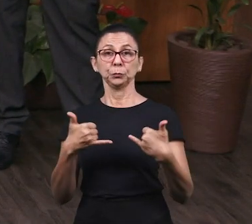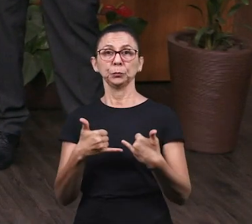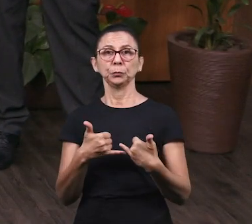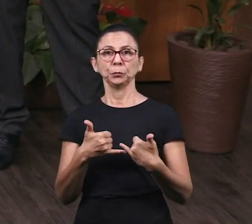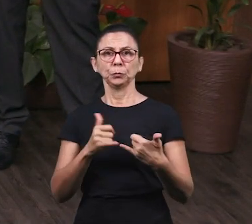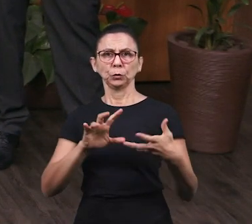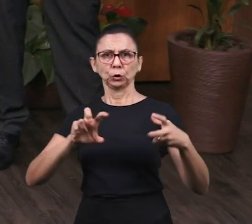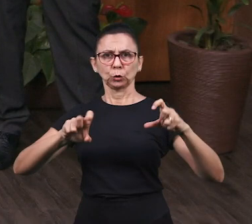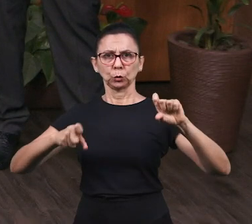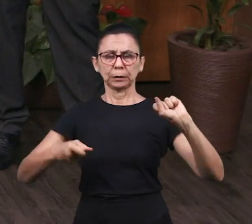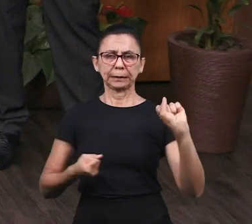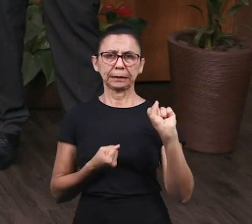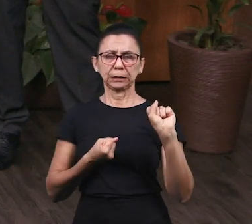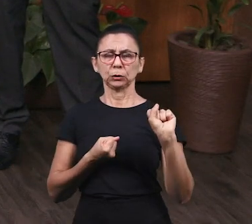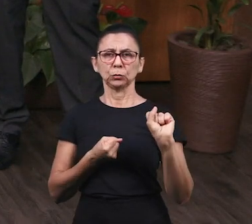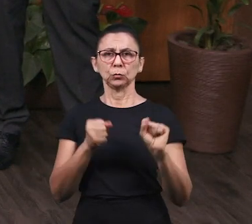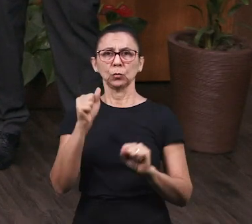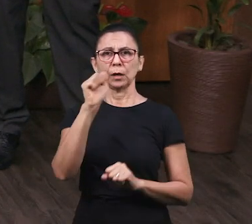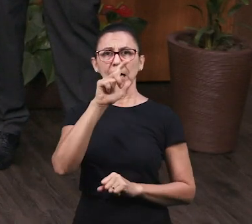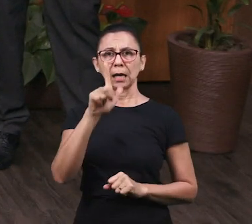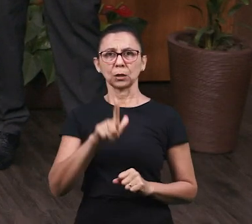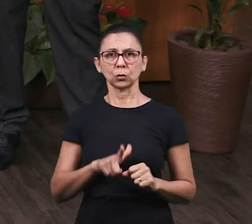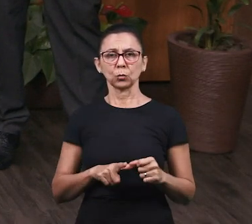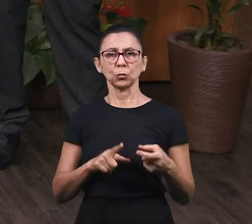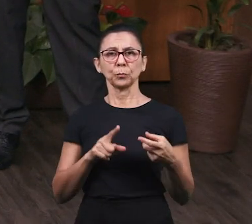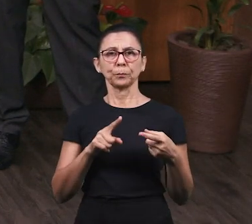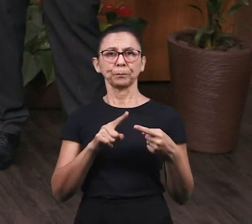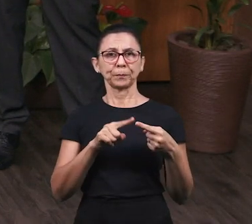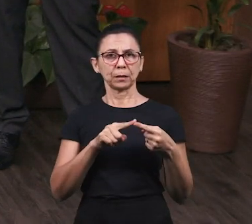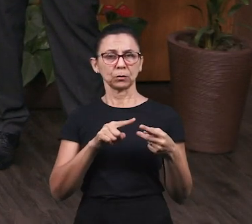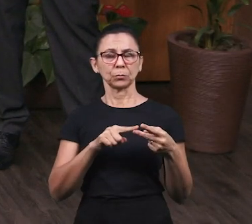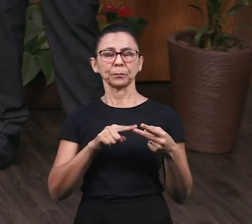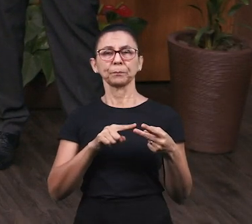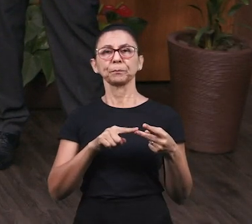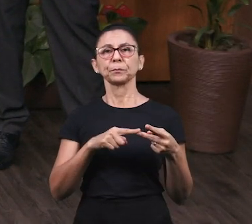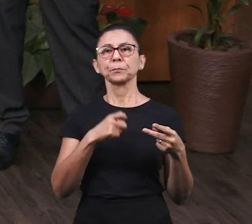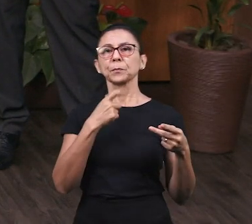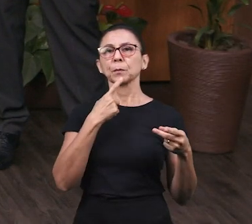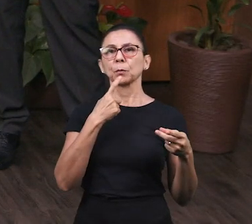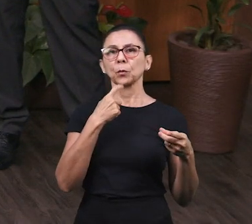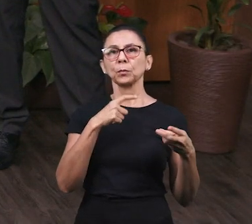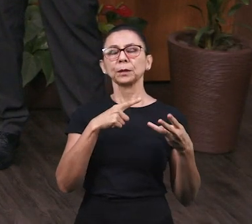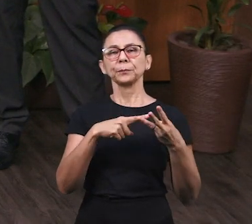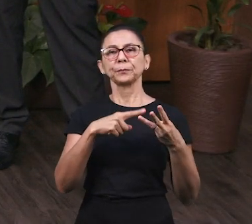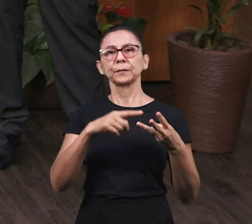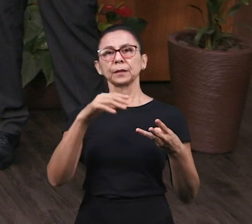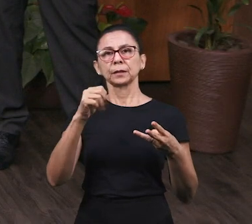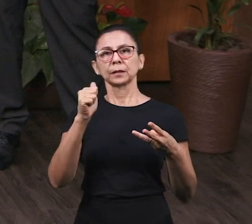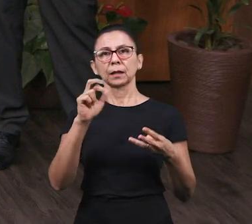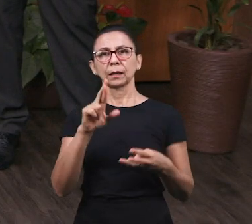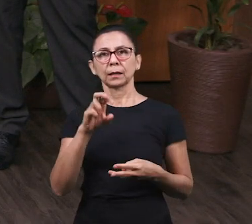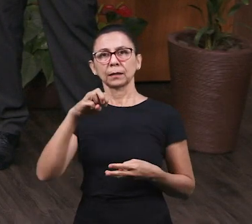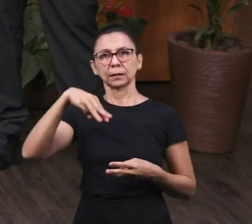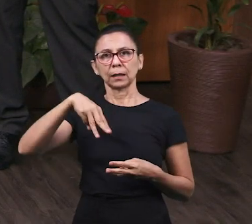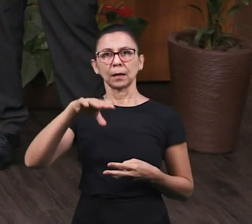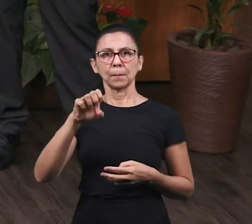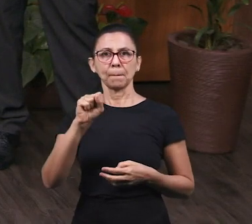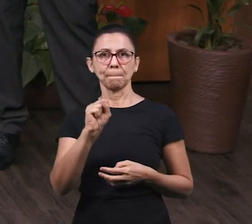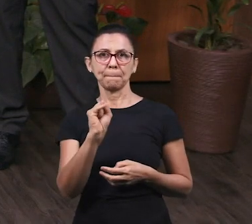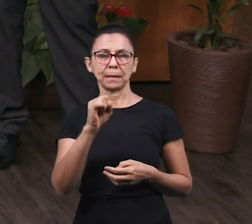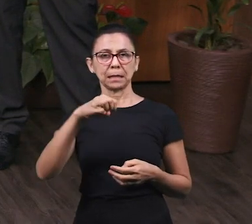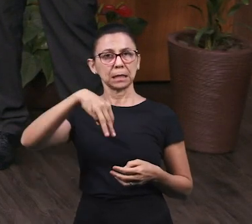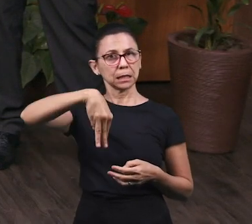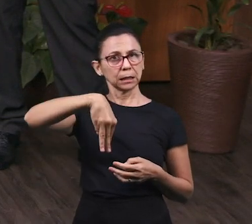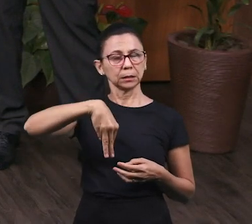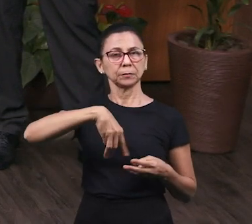tissu bleu, pourpre et cramoisi. La préoccupation de Dieu était laquelle? Était que la